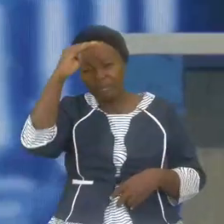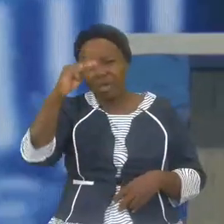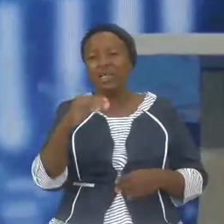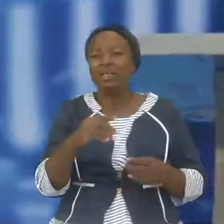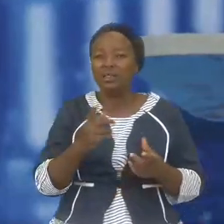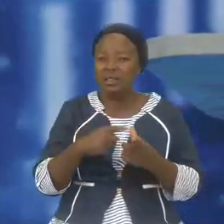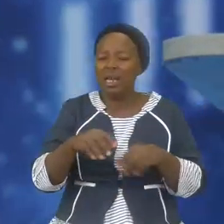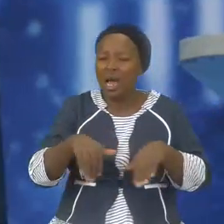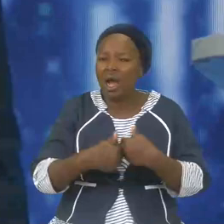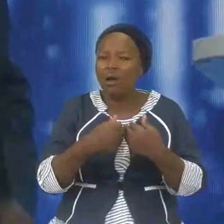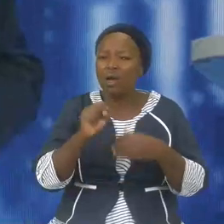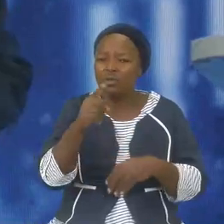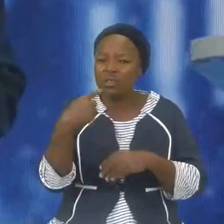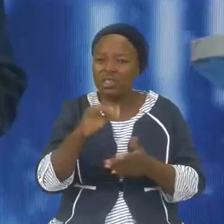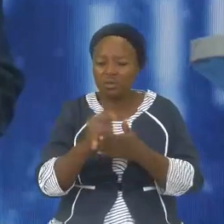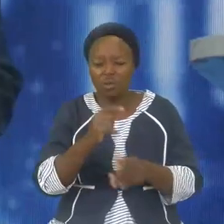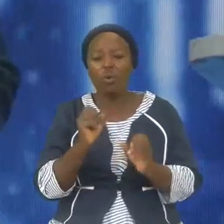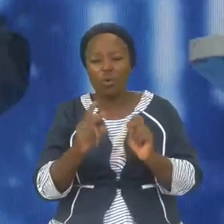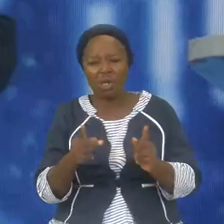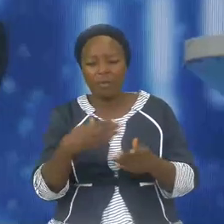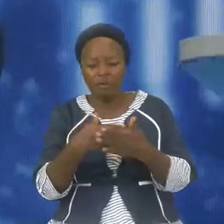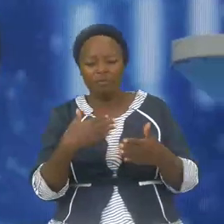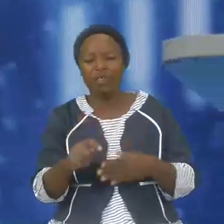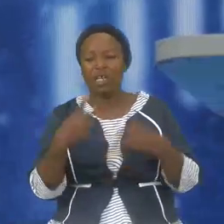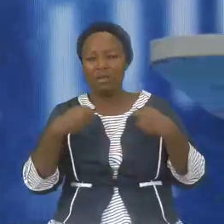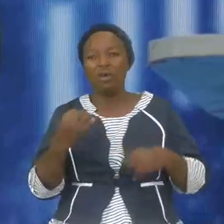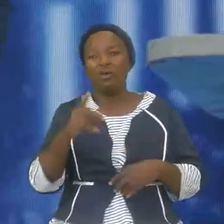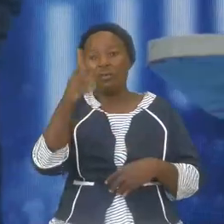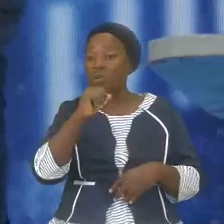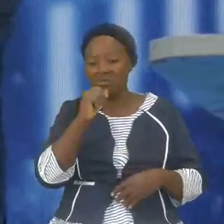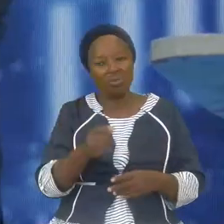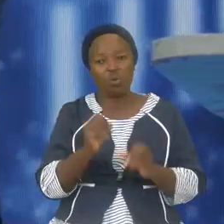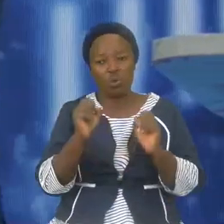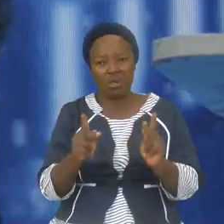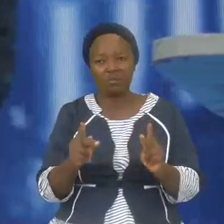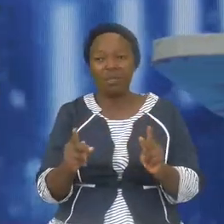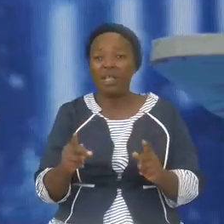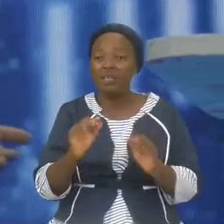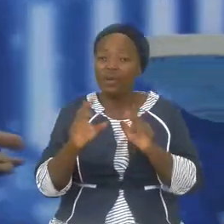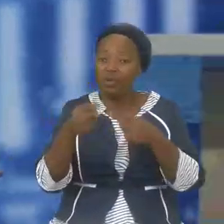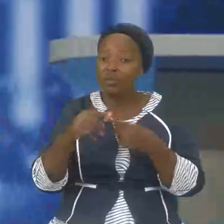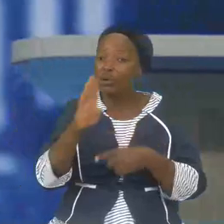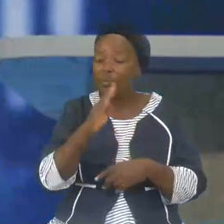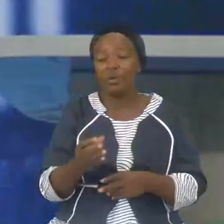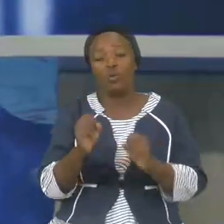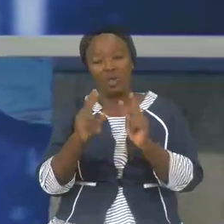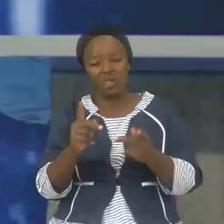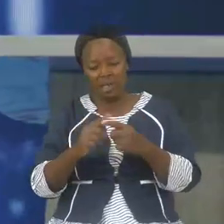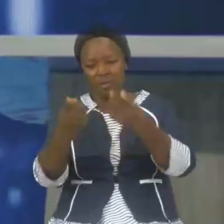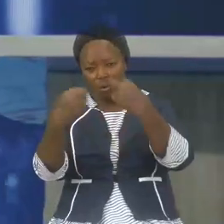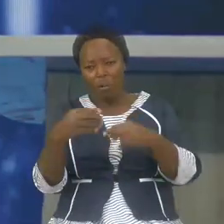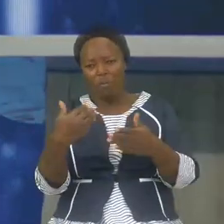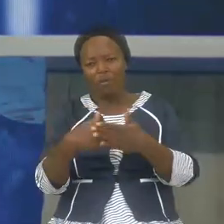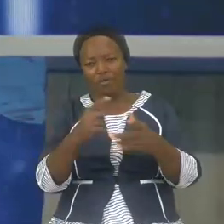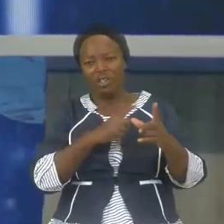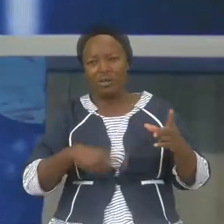devant la radiographie de l'homme, pourquoi dis-tu que tu es en santé? Tu vas bien devant Dieu. Si